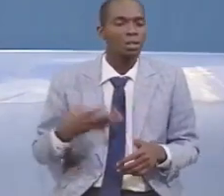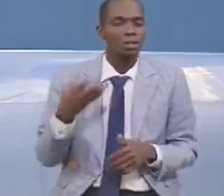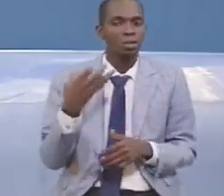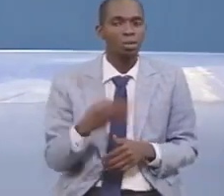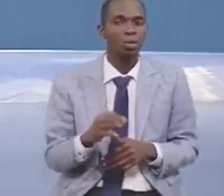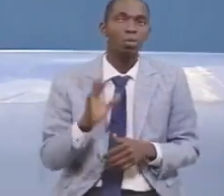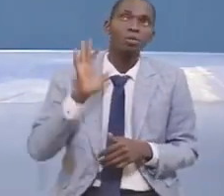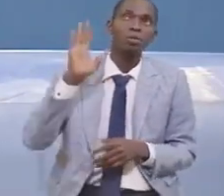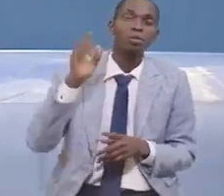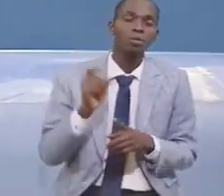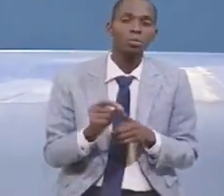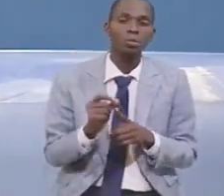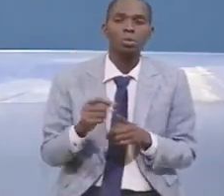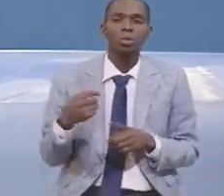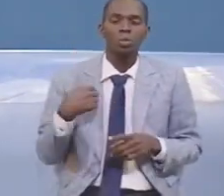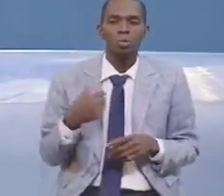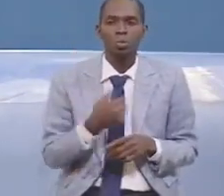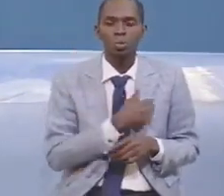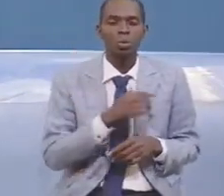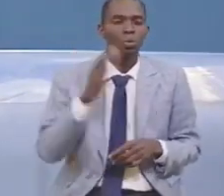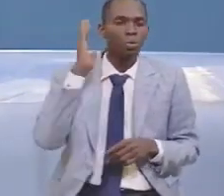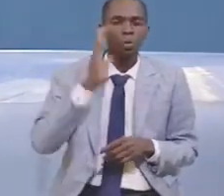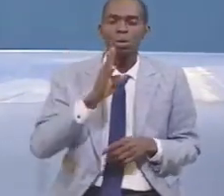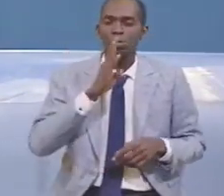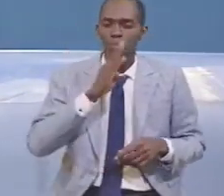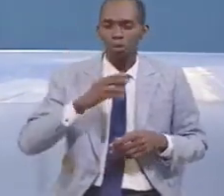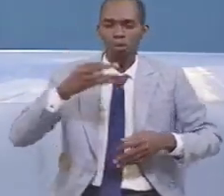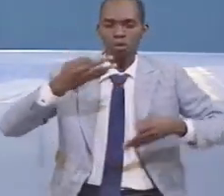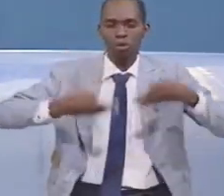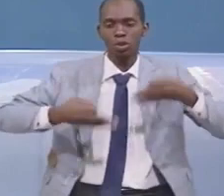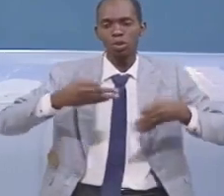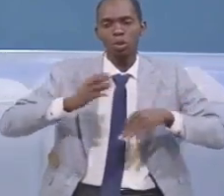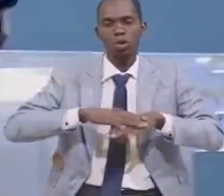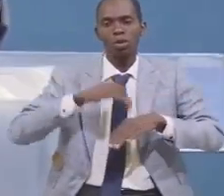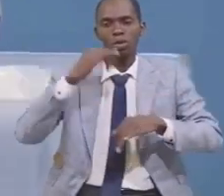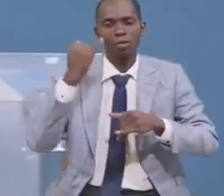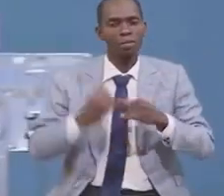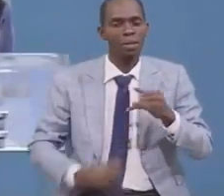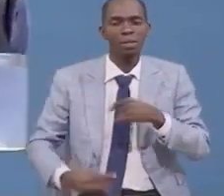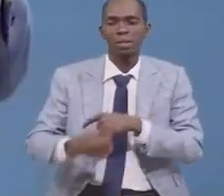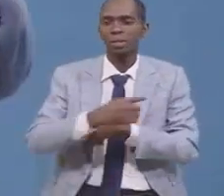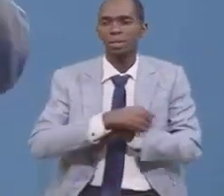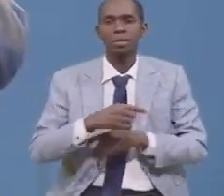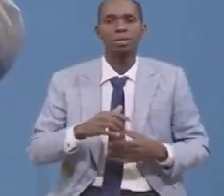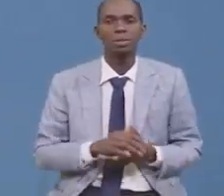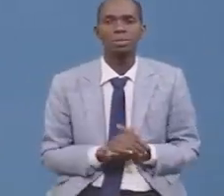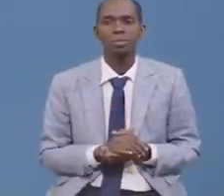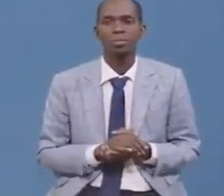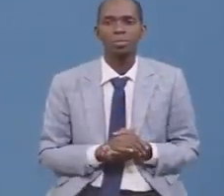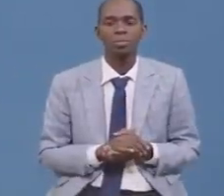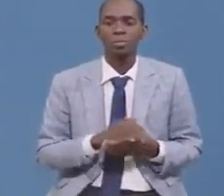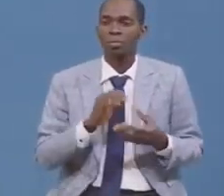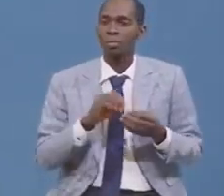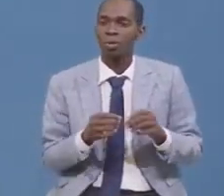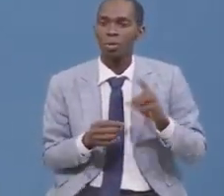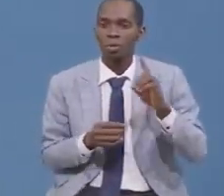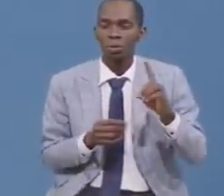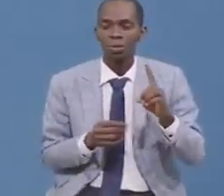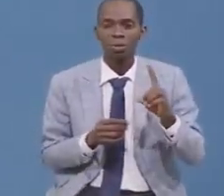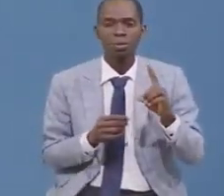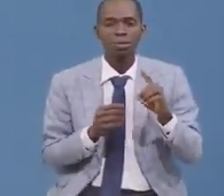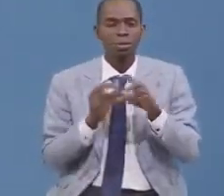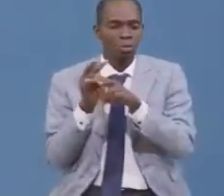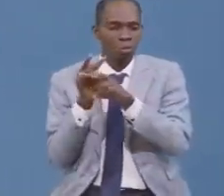going to be judged on the final day. ఆ యొక్క వాక్యే అంత్య దినమున తీర్పు తీర్చనయ్య ఉన్నది. Number one, మొదటిది,